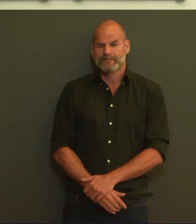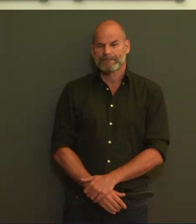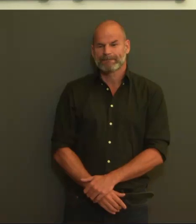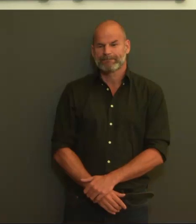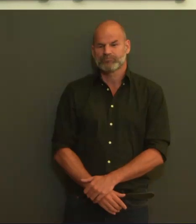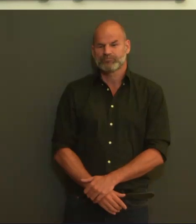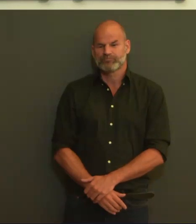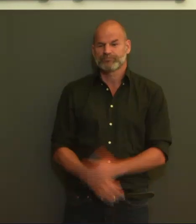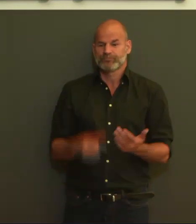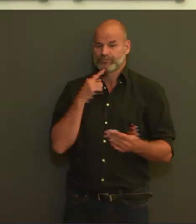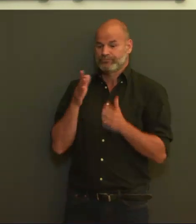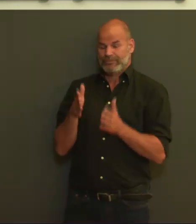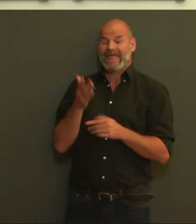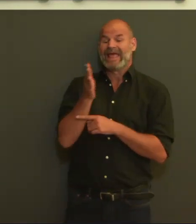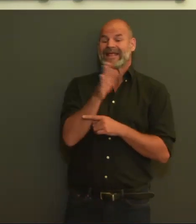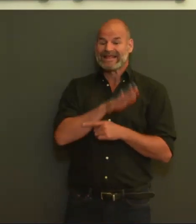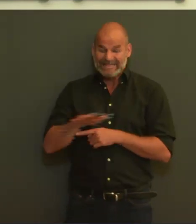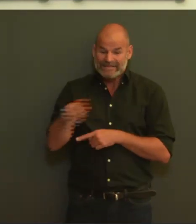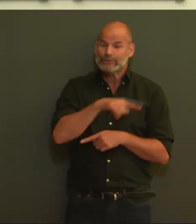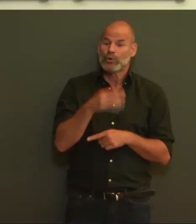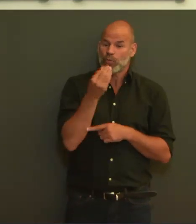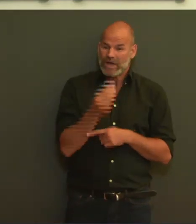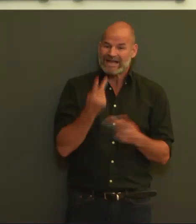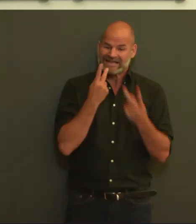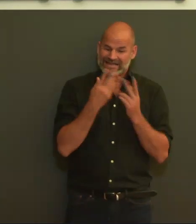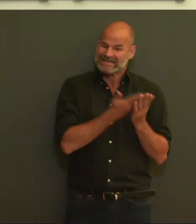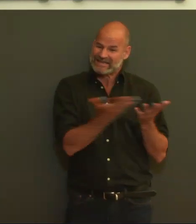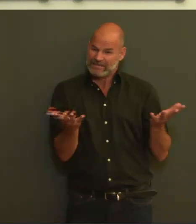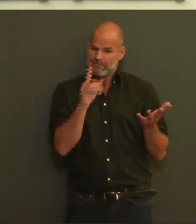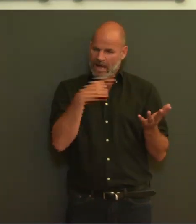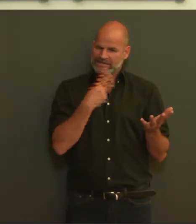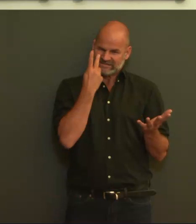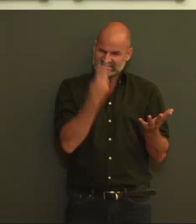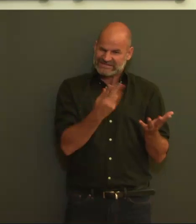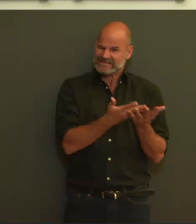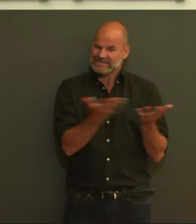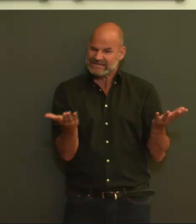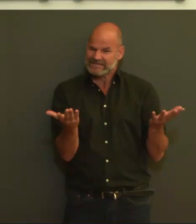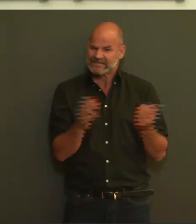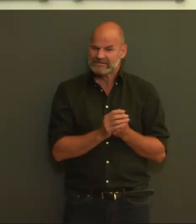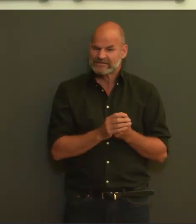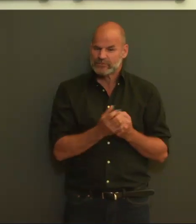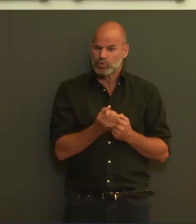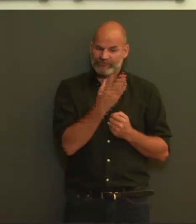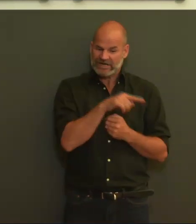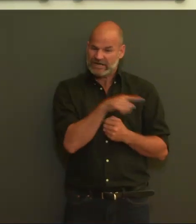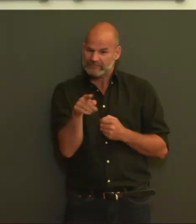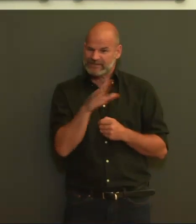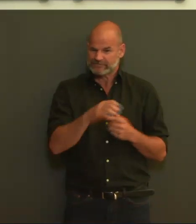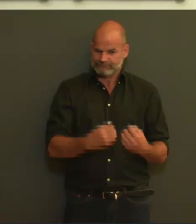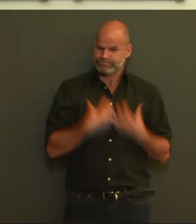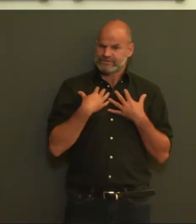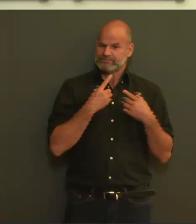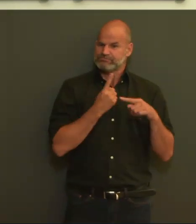kinderen, zien we toch dat het percentage positieve testen bij kinderen ook een stuk lager is dan bij volwassenen. Gemiddeld is